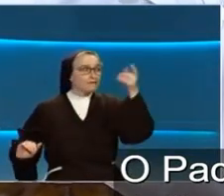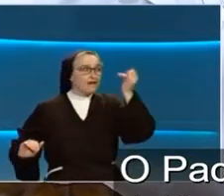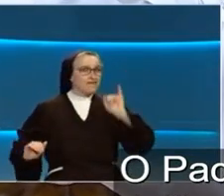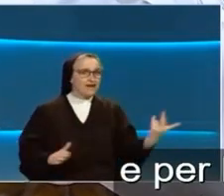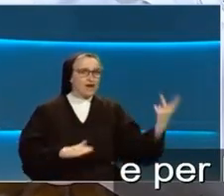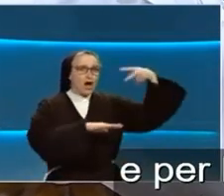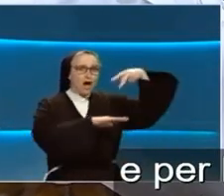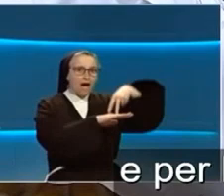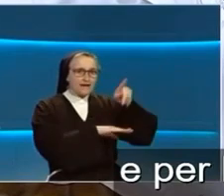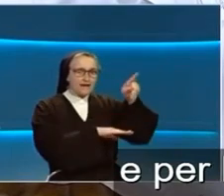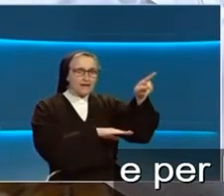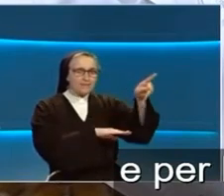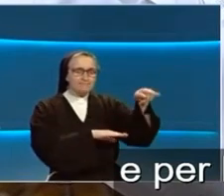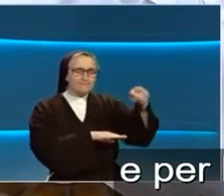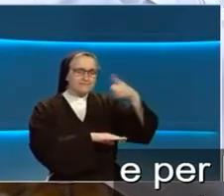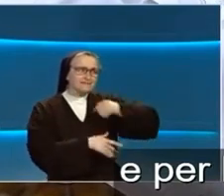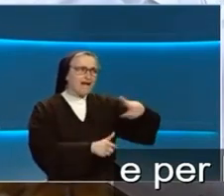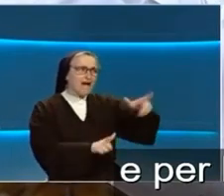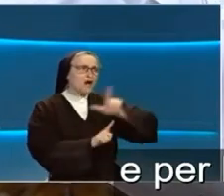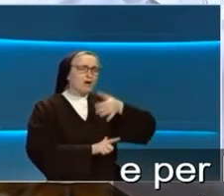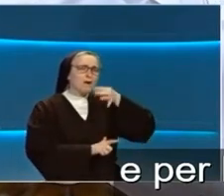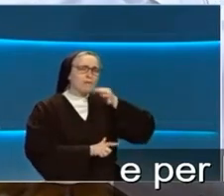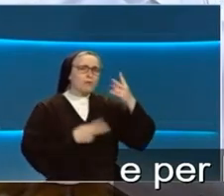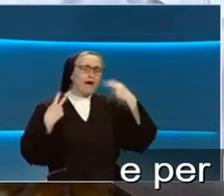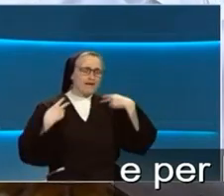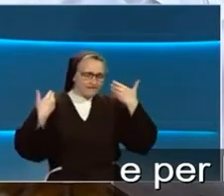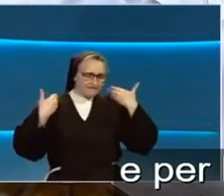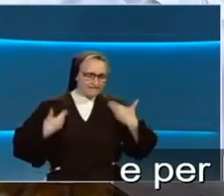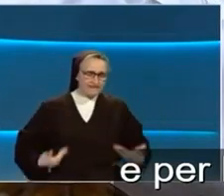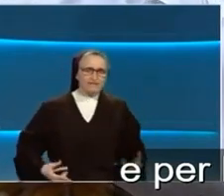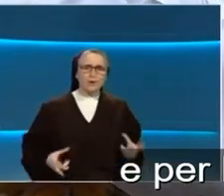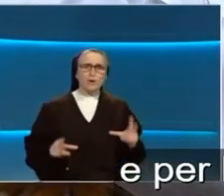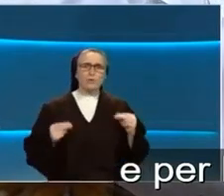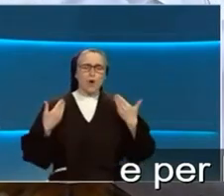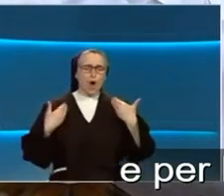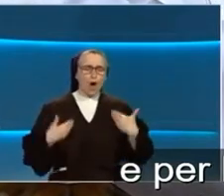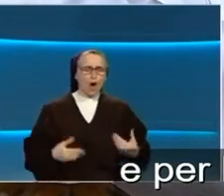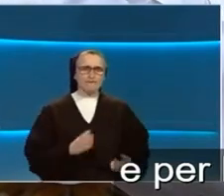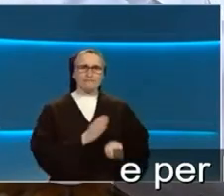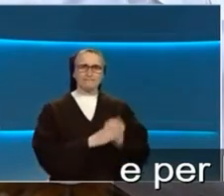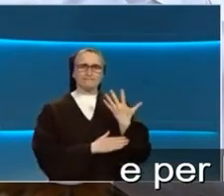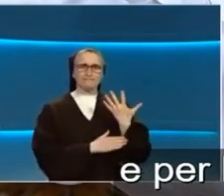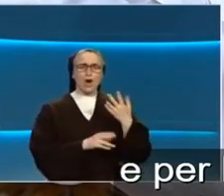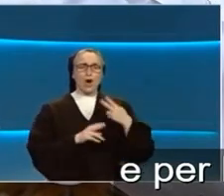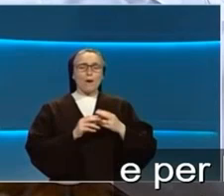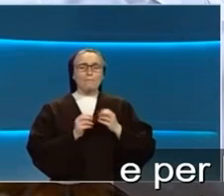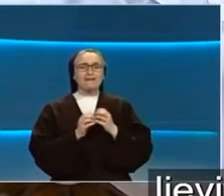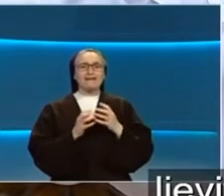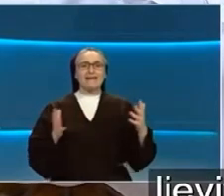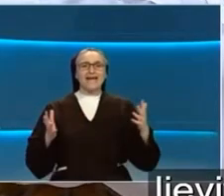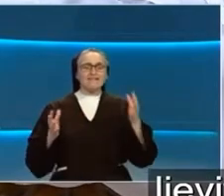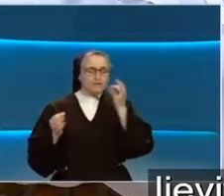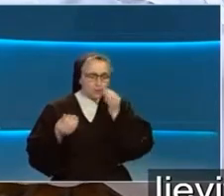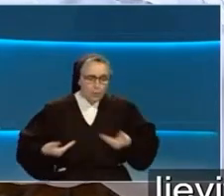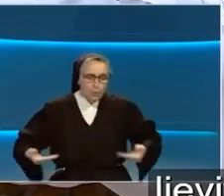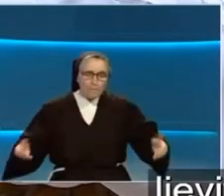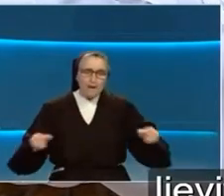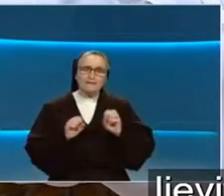del tuo Figlio donaci di vivere da uomini nuovi, lievito di una nuova